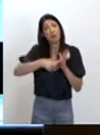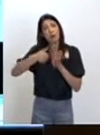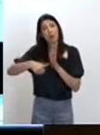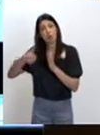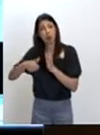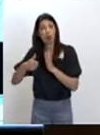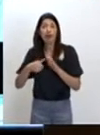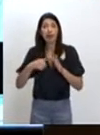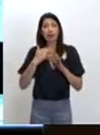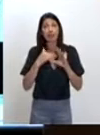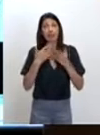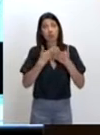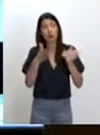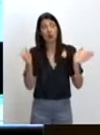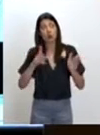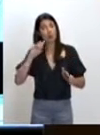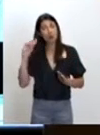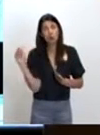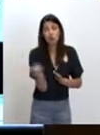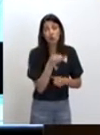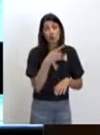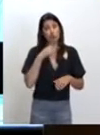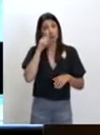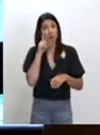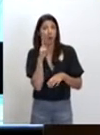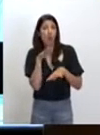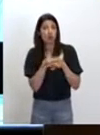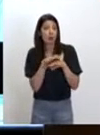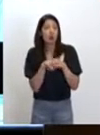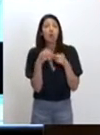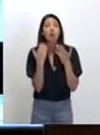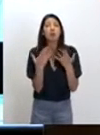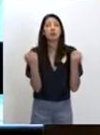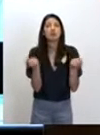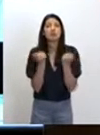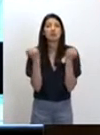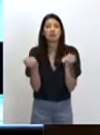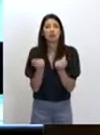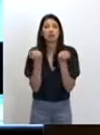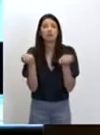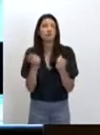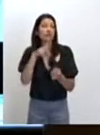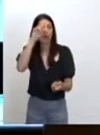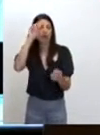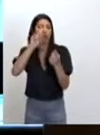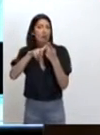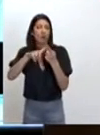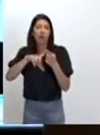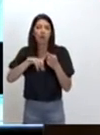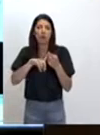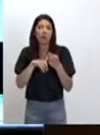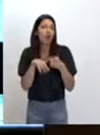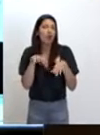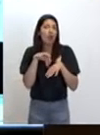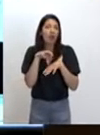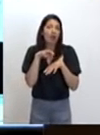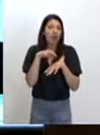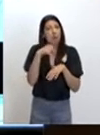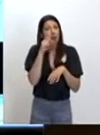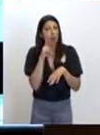parents du quartier dans le cadre d'animation sur la thématique de l'accompagnement à la